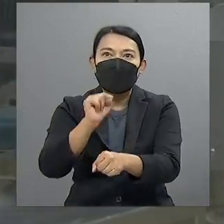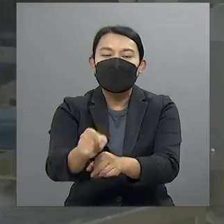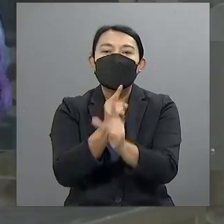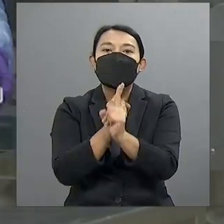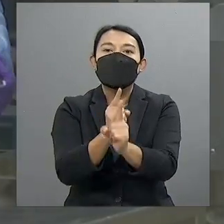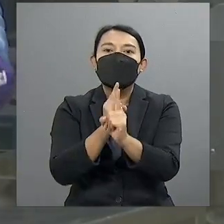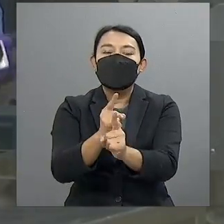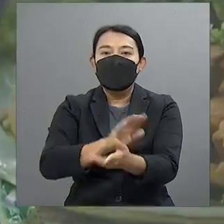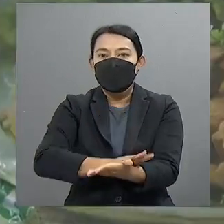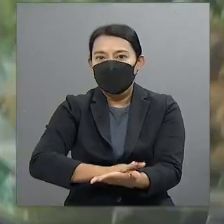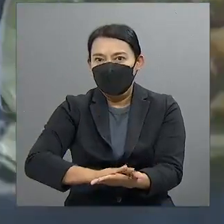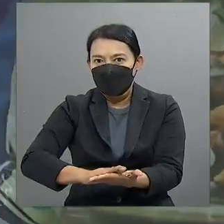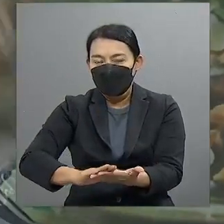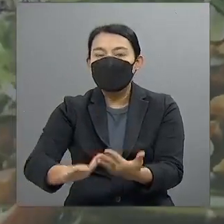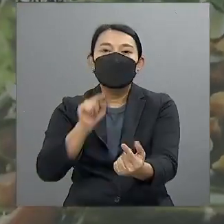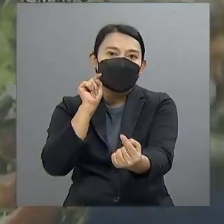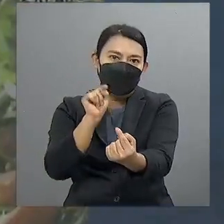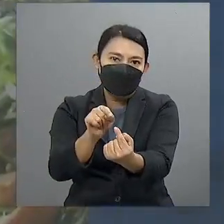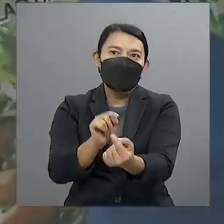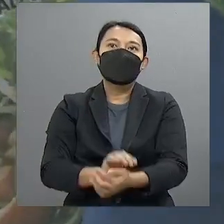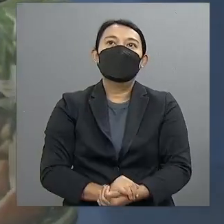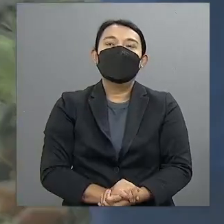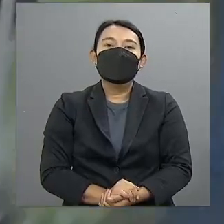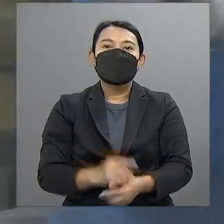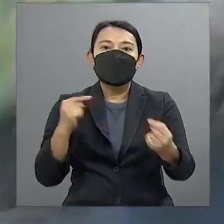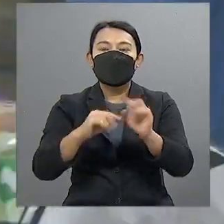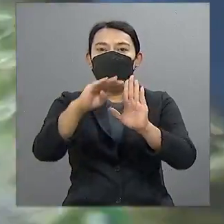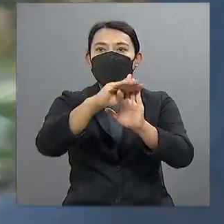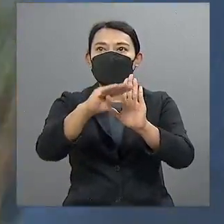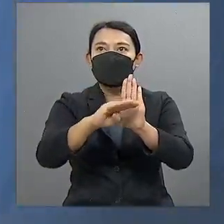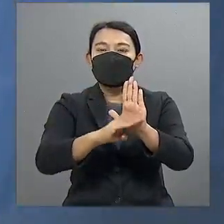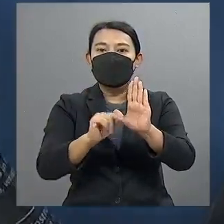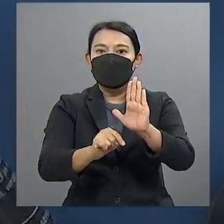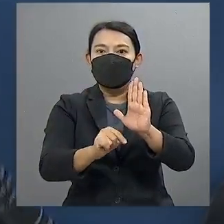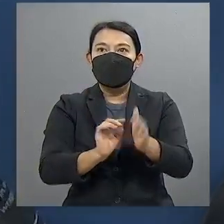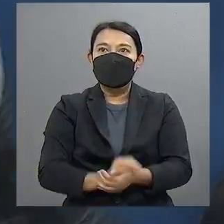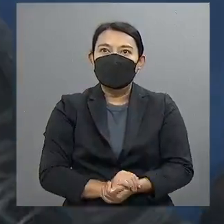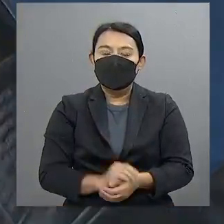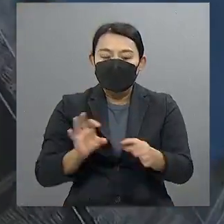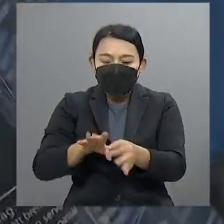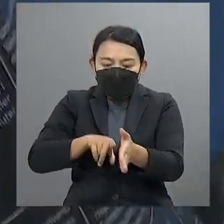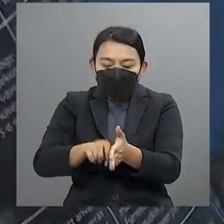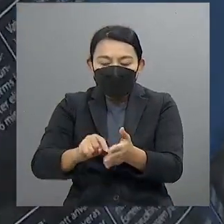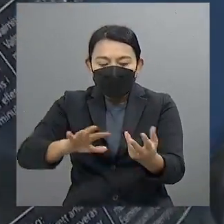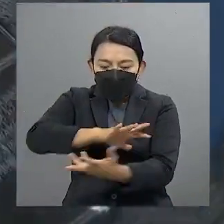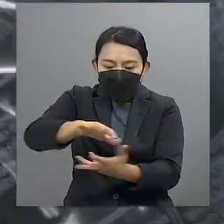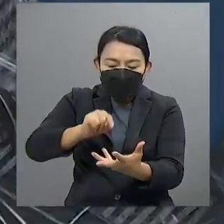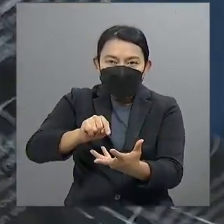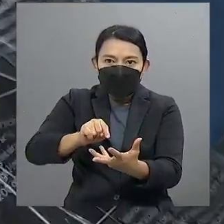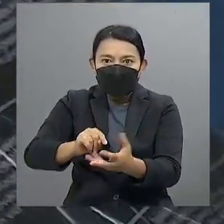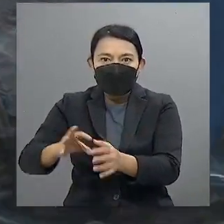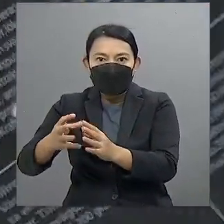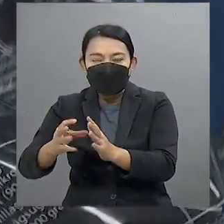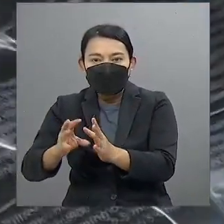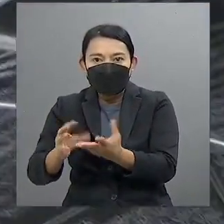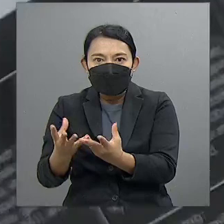ที่เหมาะสมแล้วนะครับซึ่งขั้นตอนต่างๆพวกนี้ก็จะเป็นการฆ่าหรือเป็นการทำลายเชื้อที่มีโอกาสปนเปื้อนในระหว่างที่เขาทำงานหรือว่าในก่อน